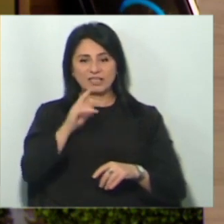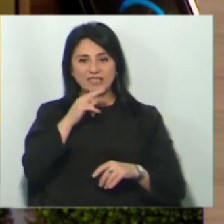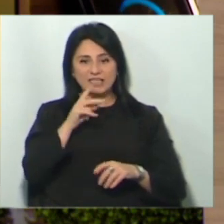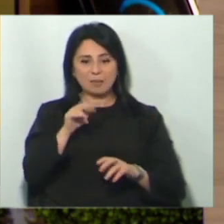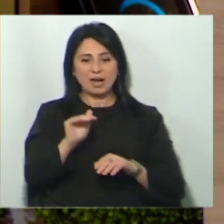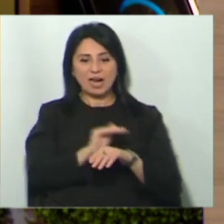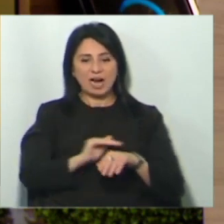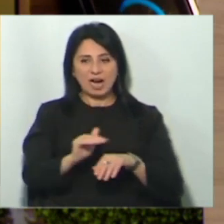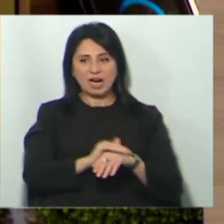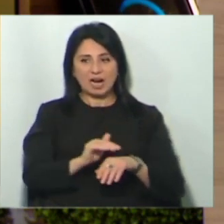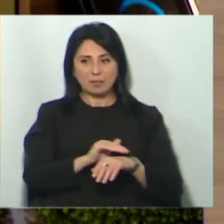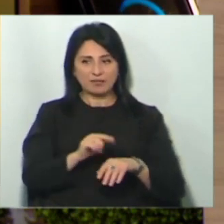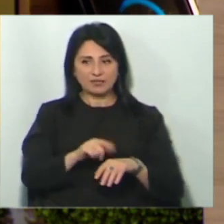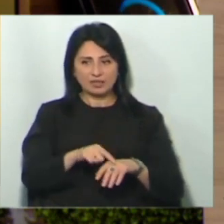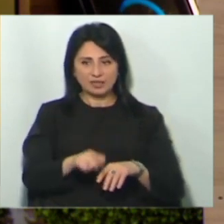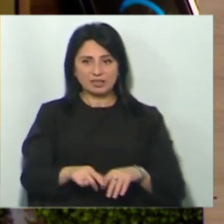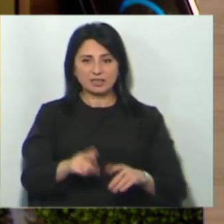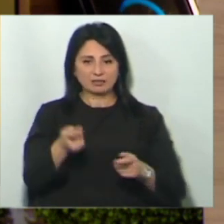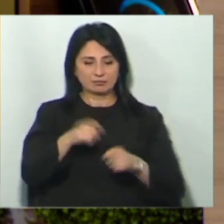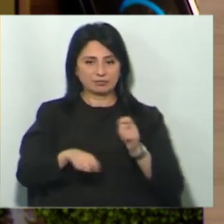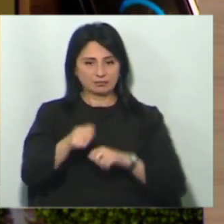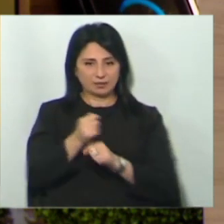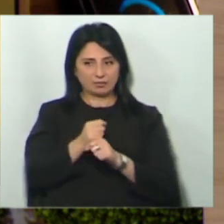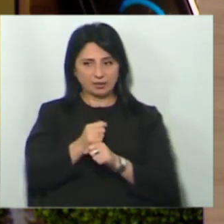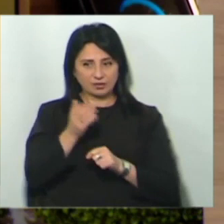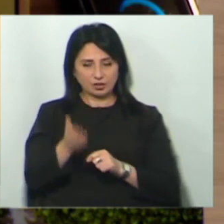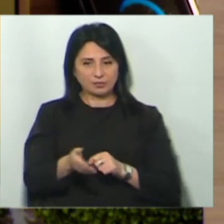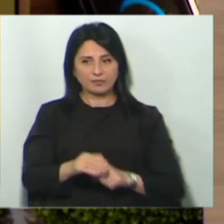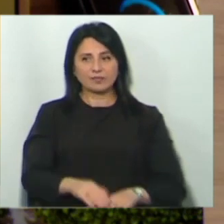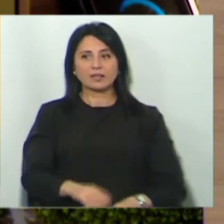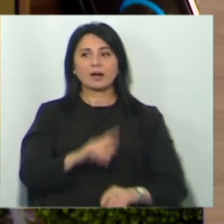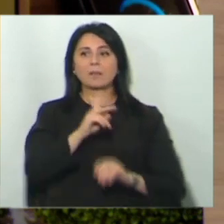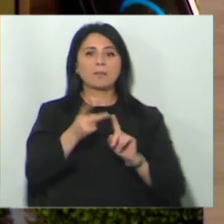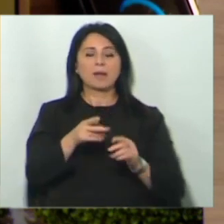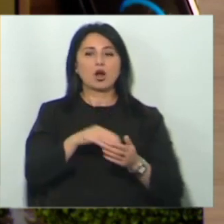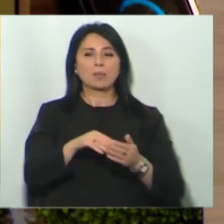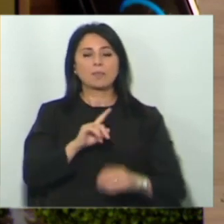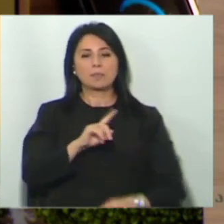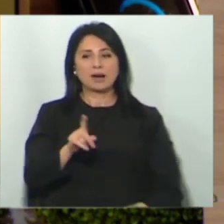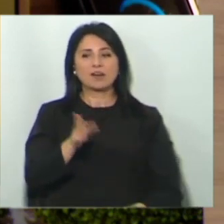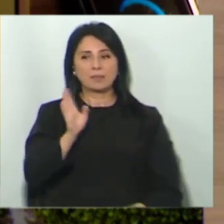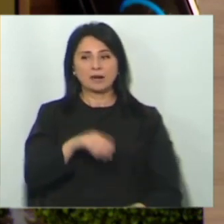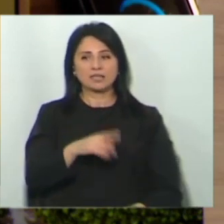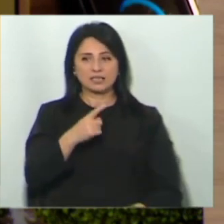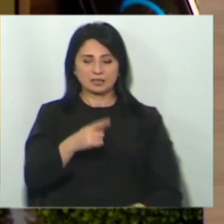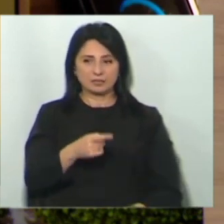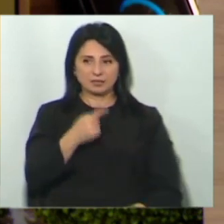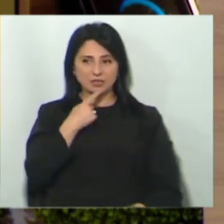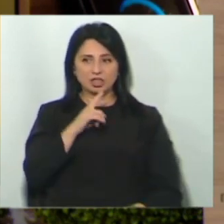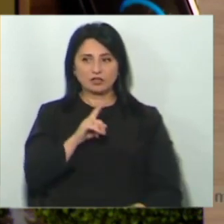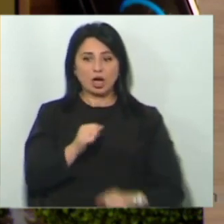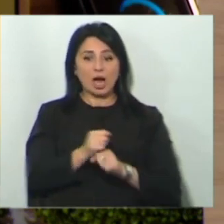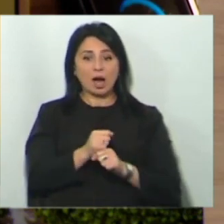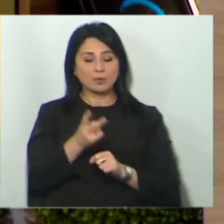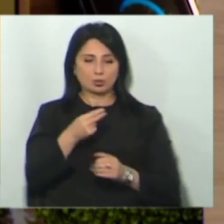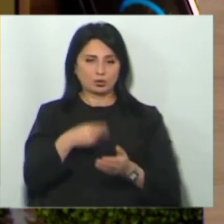ისეთი კრემები, რომელიც წყალში ხსნად ფუძეზე იქნება დამზადებული და კიდე ერთხელ ამას არ უნდა ვიმეორებდი, მაგრამ მაინც მიწევს ამ საუბარი, რომ